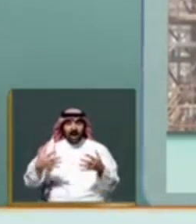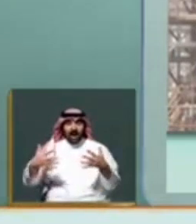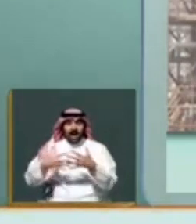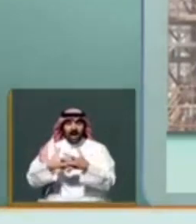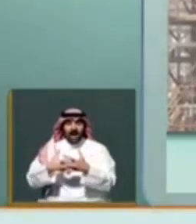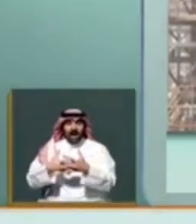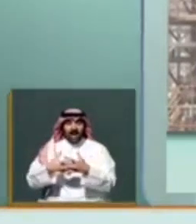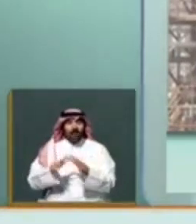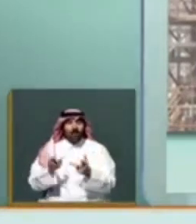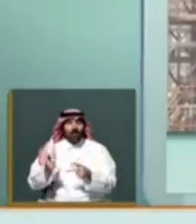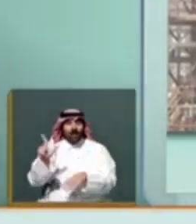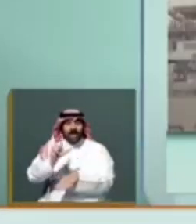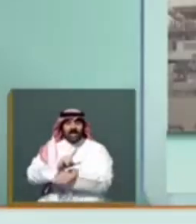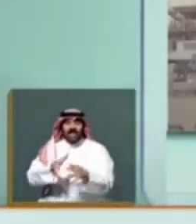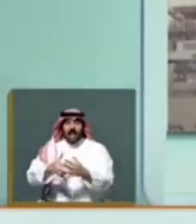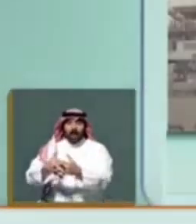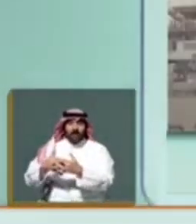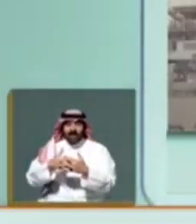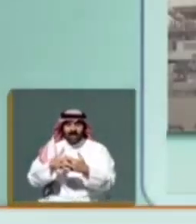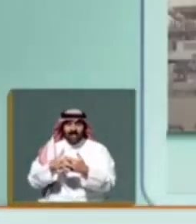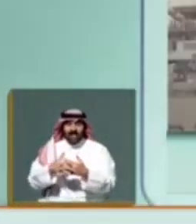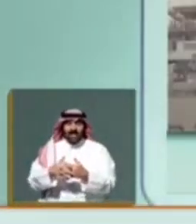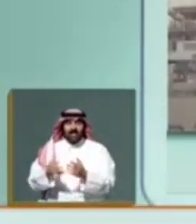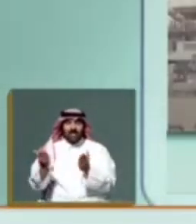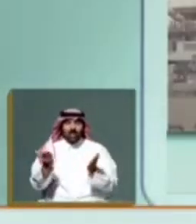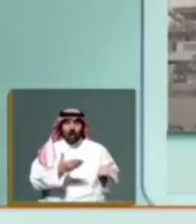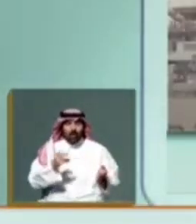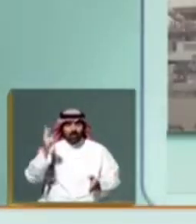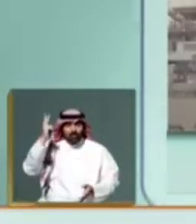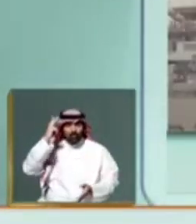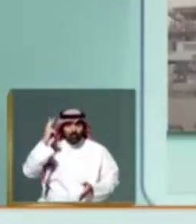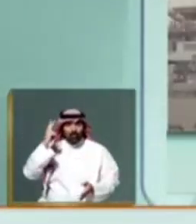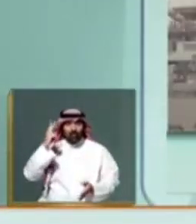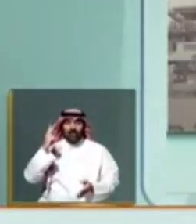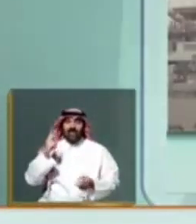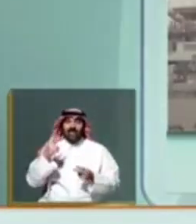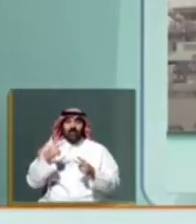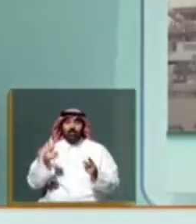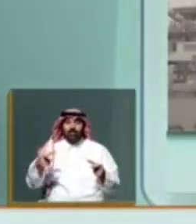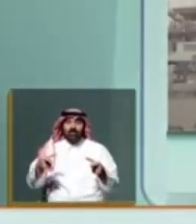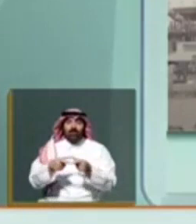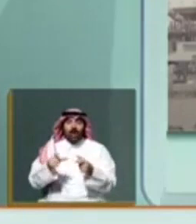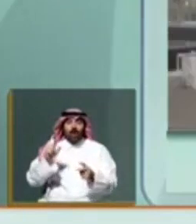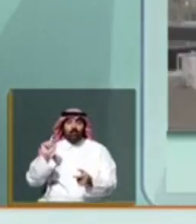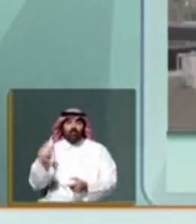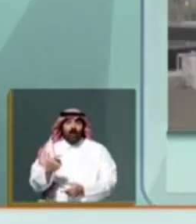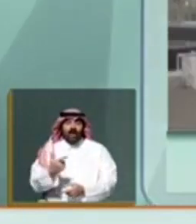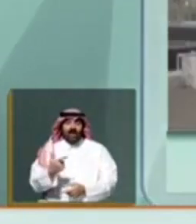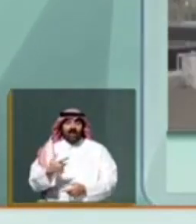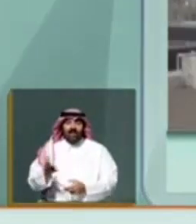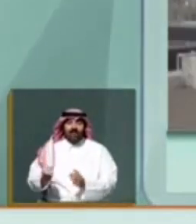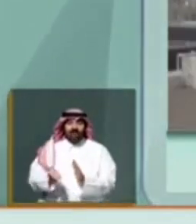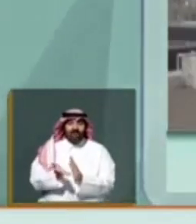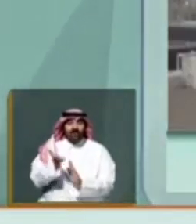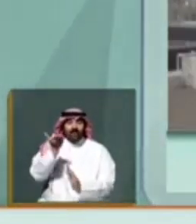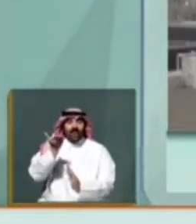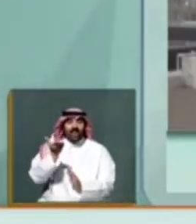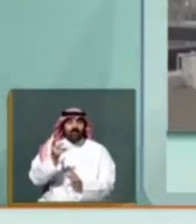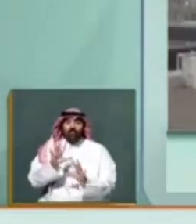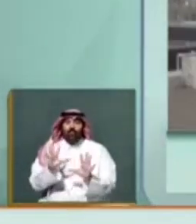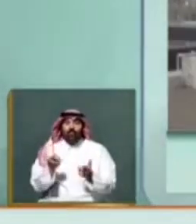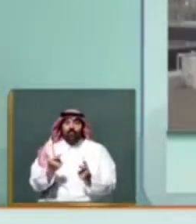دعوة المملكة لاجتماع طارئ، كان هناك ارتفاع كبير لأسعار